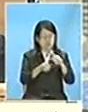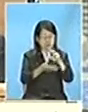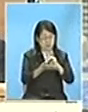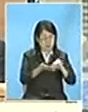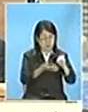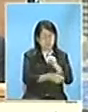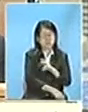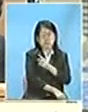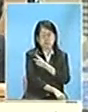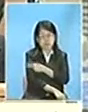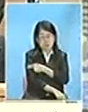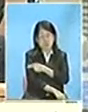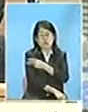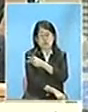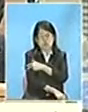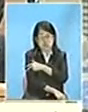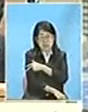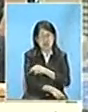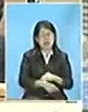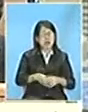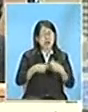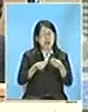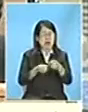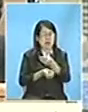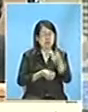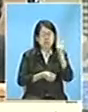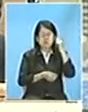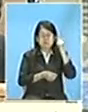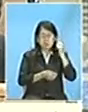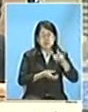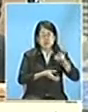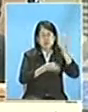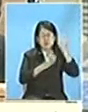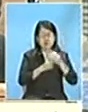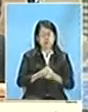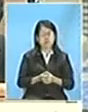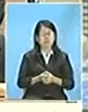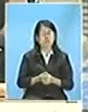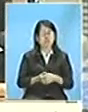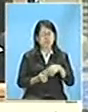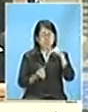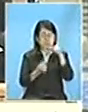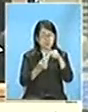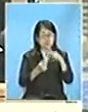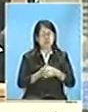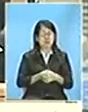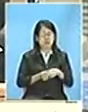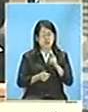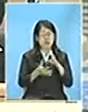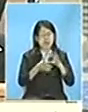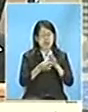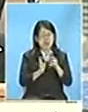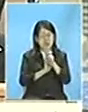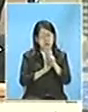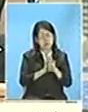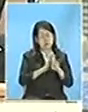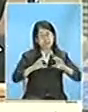คือในหลักการแล้วนะถ้าเรามองย้อนกลับไปเนี่ยนะครับในพระราชบัญญัติการศึกษาในพระราชบัญญัติปฏิรูปการระบบราชการเมื่อปี